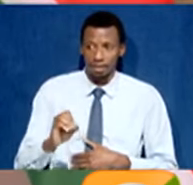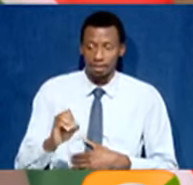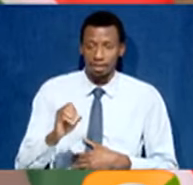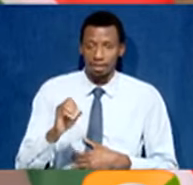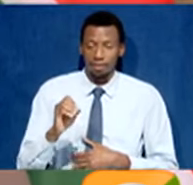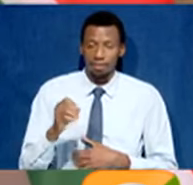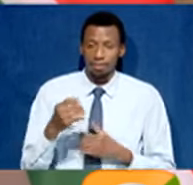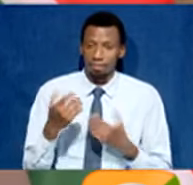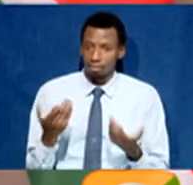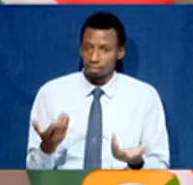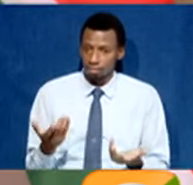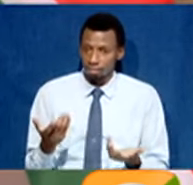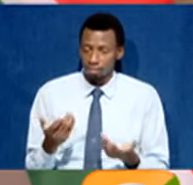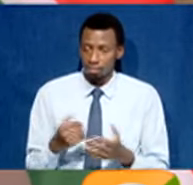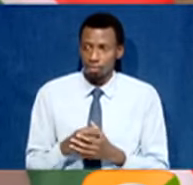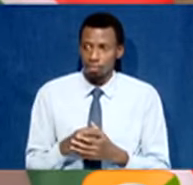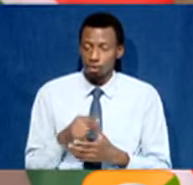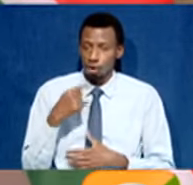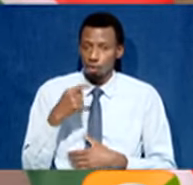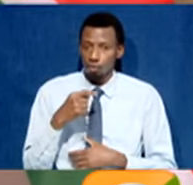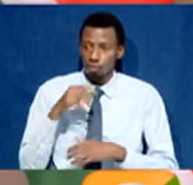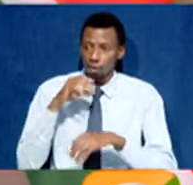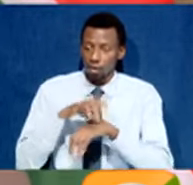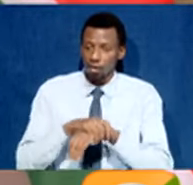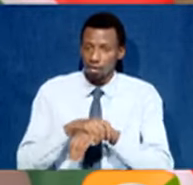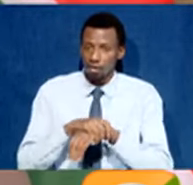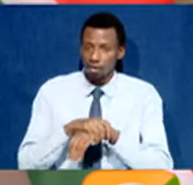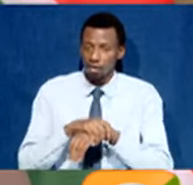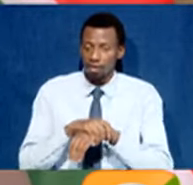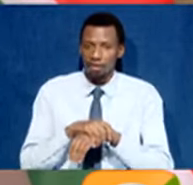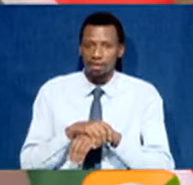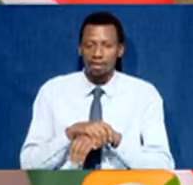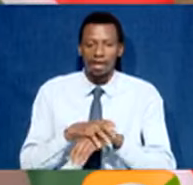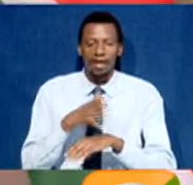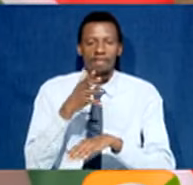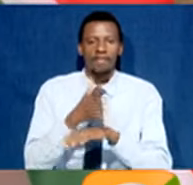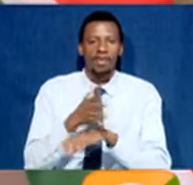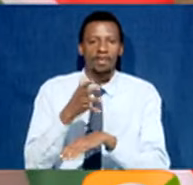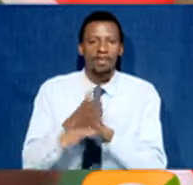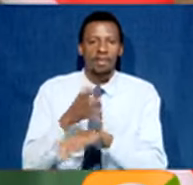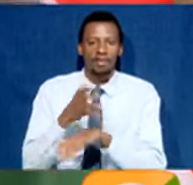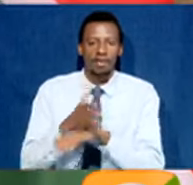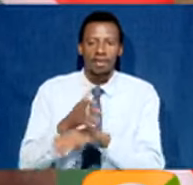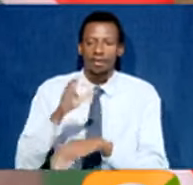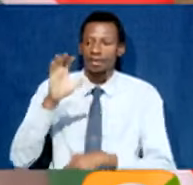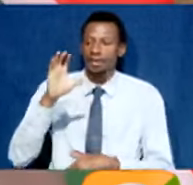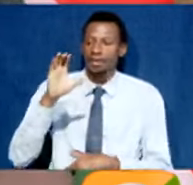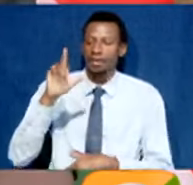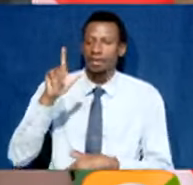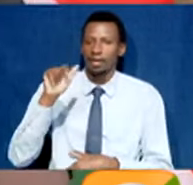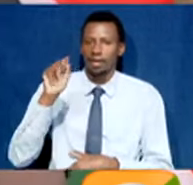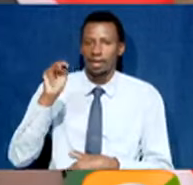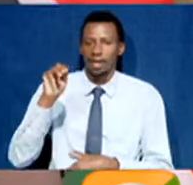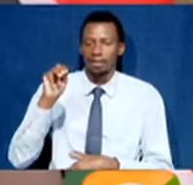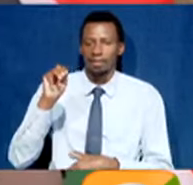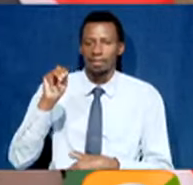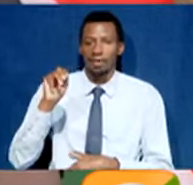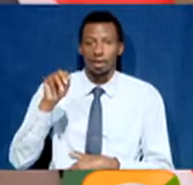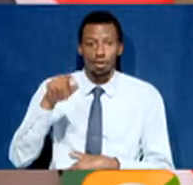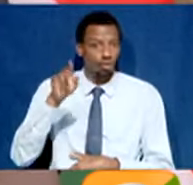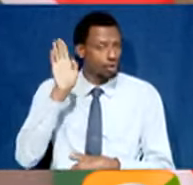inabebwa na watu wanafanya kitu inaitwa fake claims. Mumesikia kwa mfano kuna hospitali moja